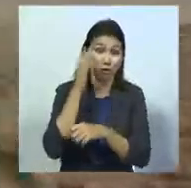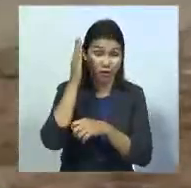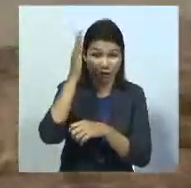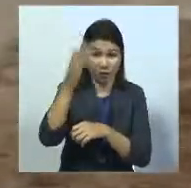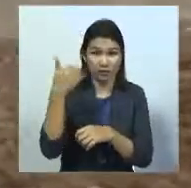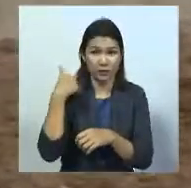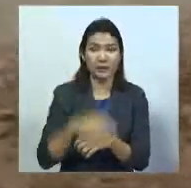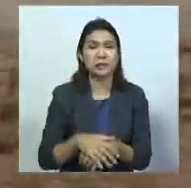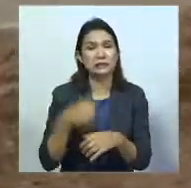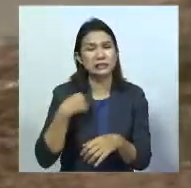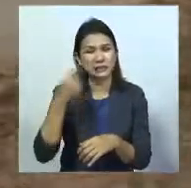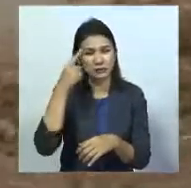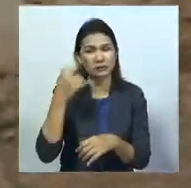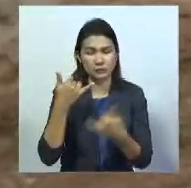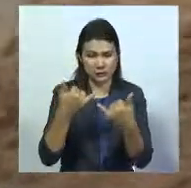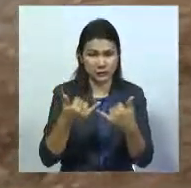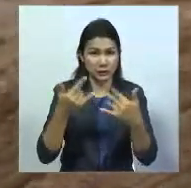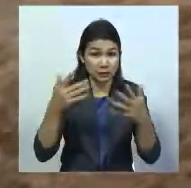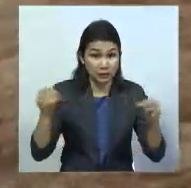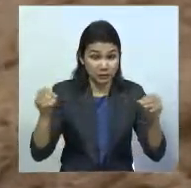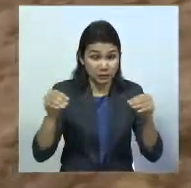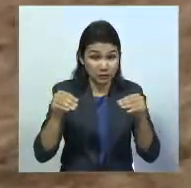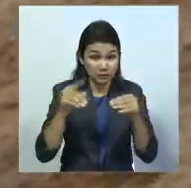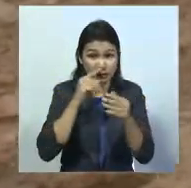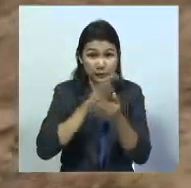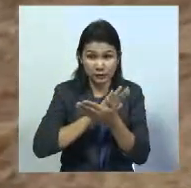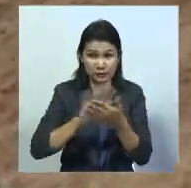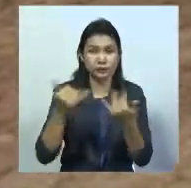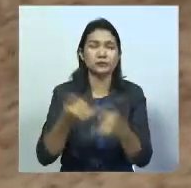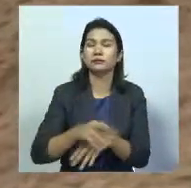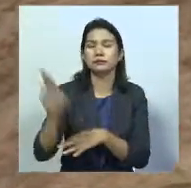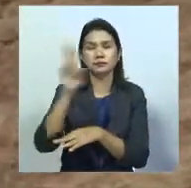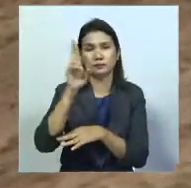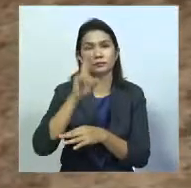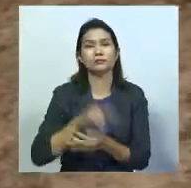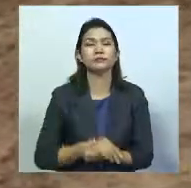าคาดว่าสถานการณ์จะกลับเข้าสู่ภาวะปกติภายในเที่ยงวันนี้ค่ะ